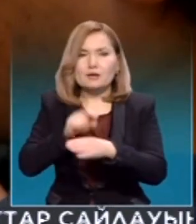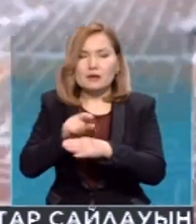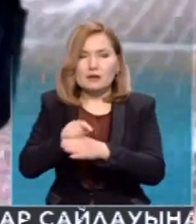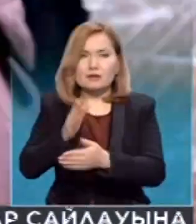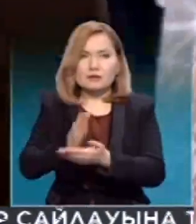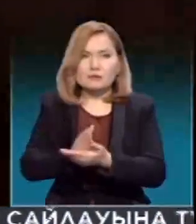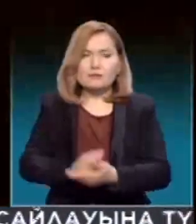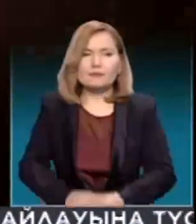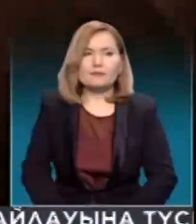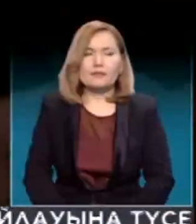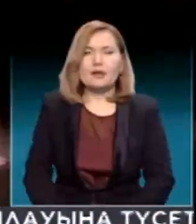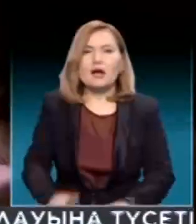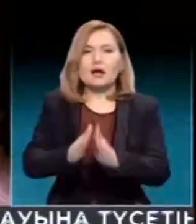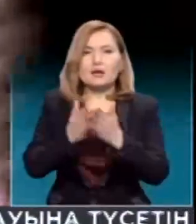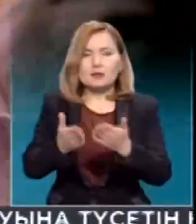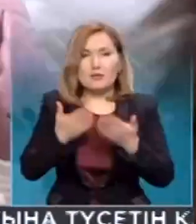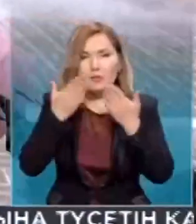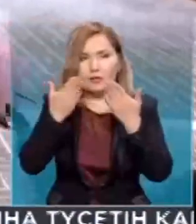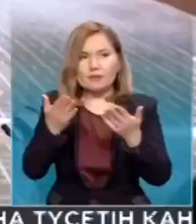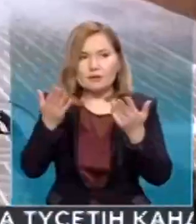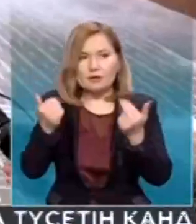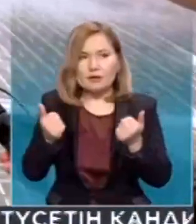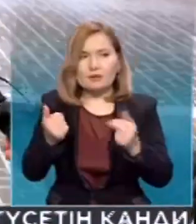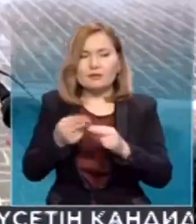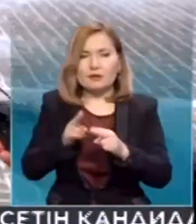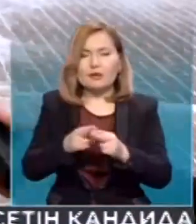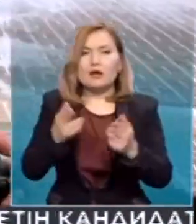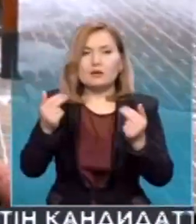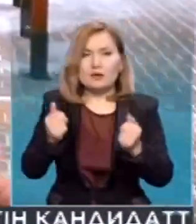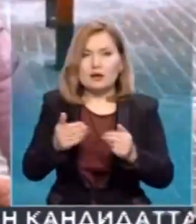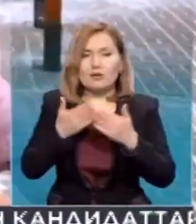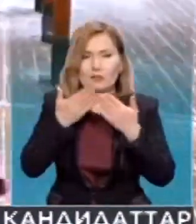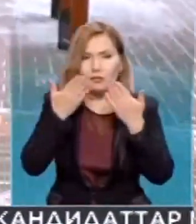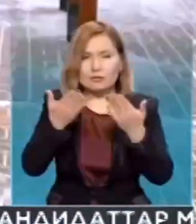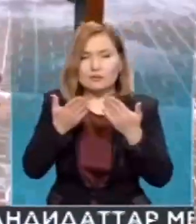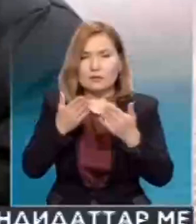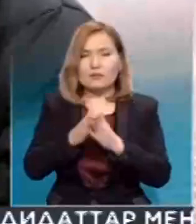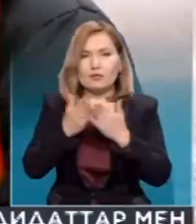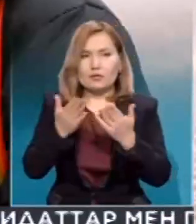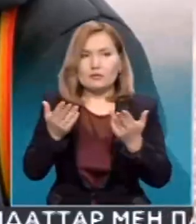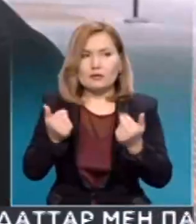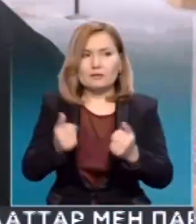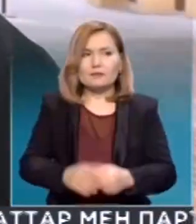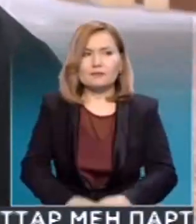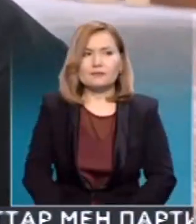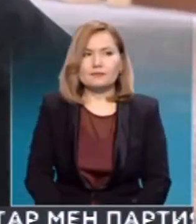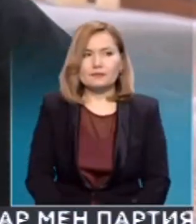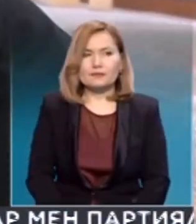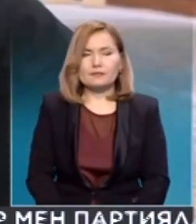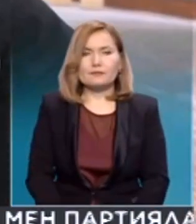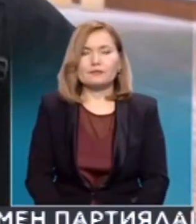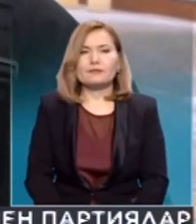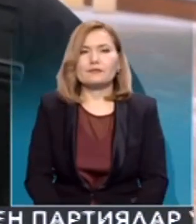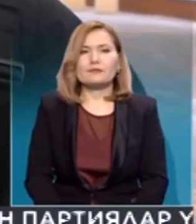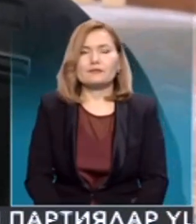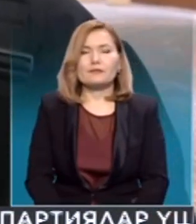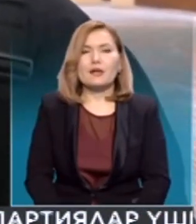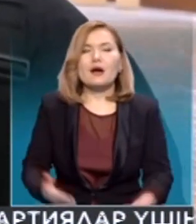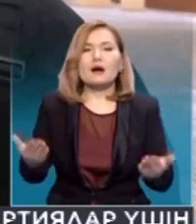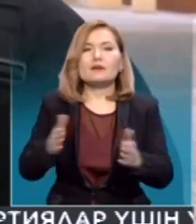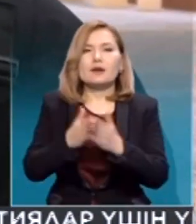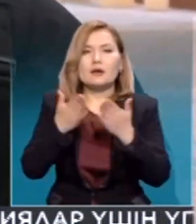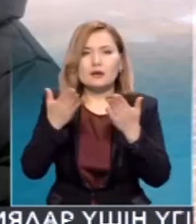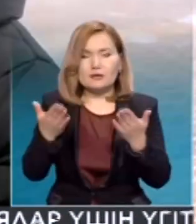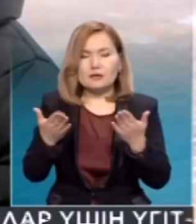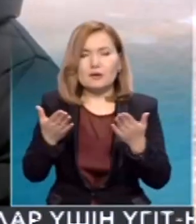ма? Кітап оқисыздар ма? Оқимыз. Оқимыз. Иә. Қандай кітап оқыңыз?